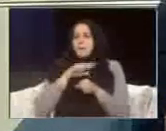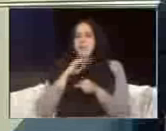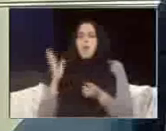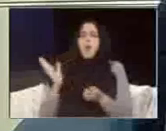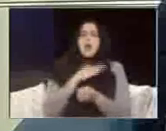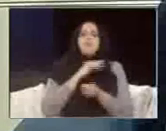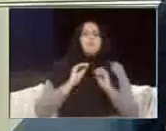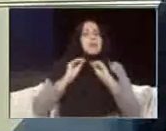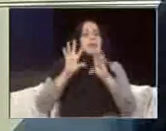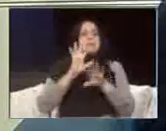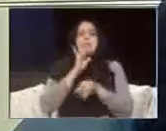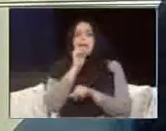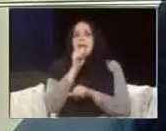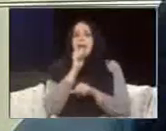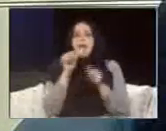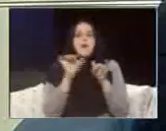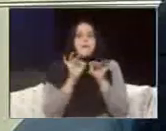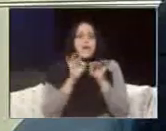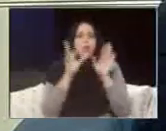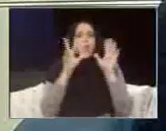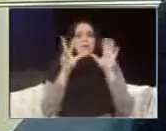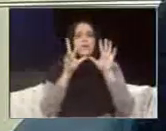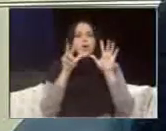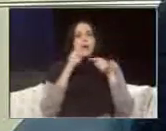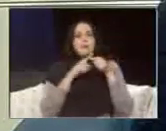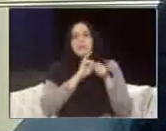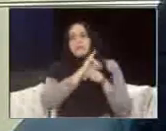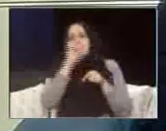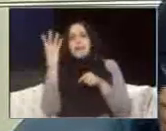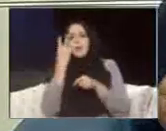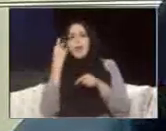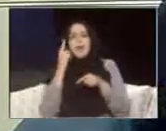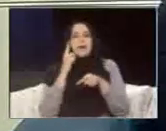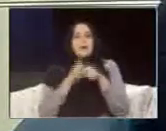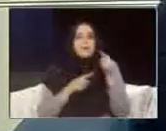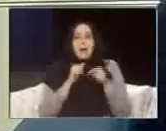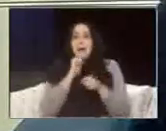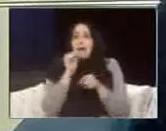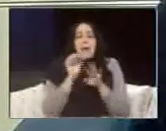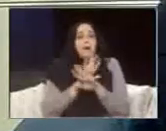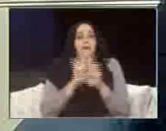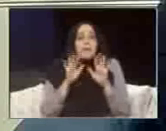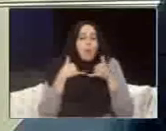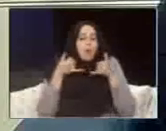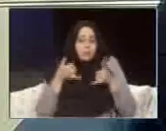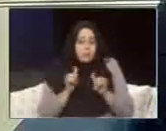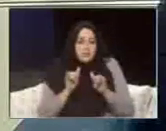لي وخلاني صافي ندخل من 8:30 4:30 وانا محزومه فوق